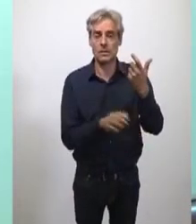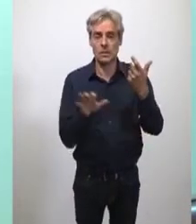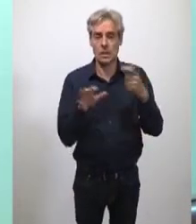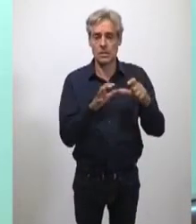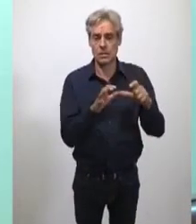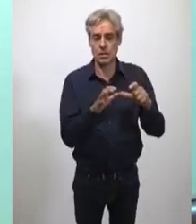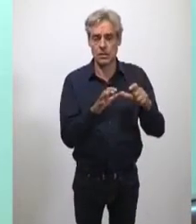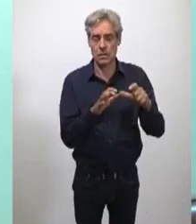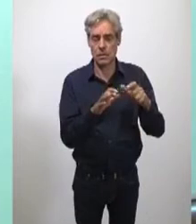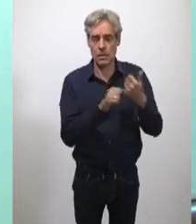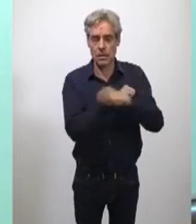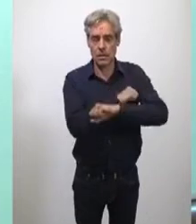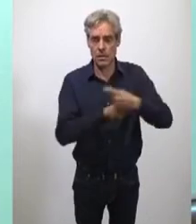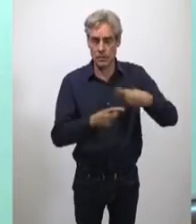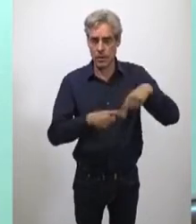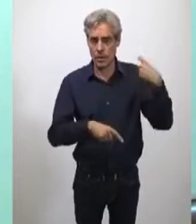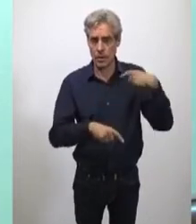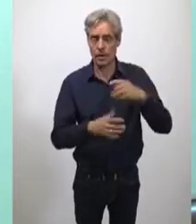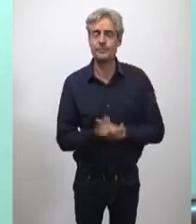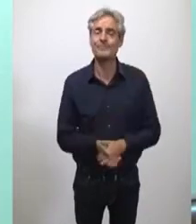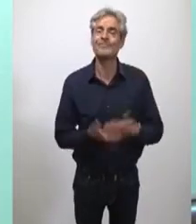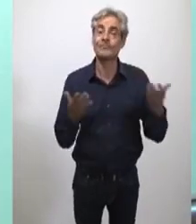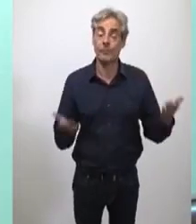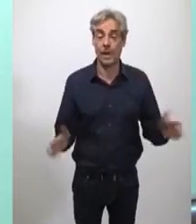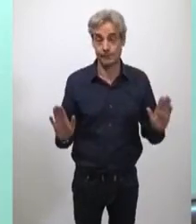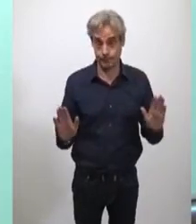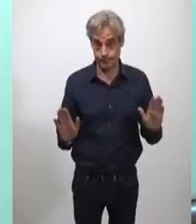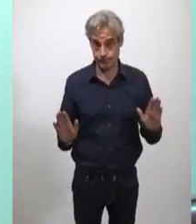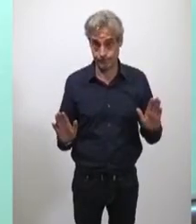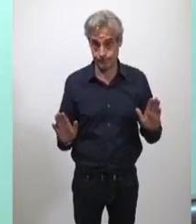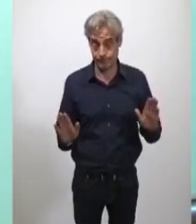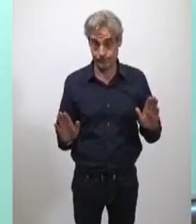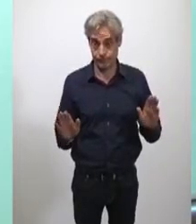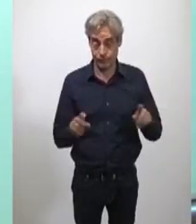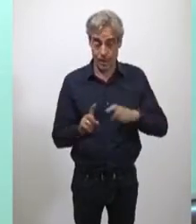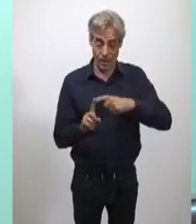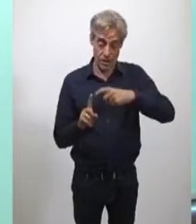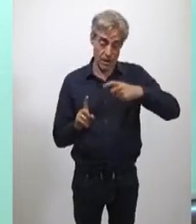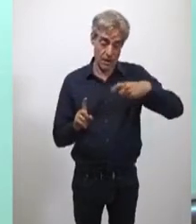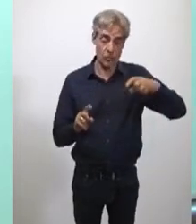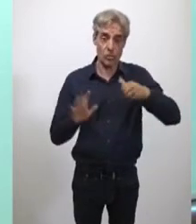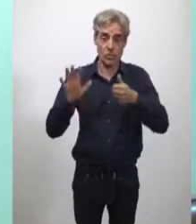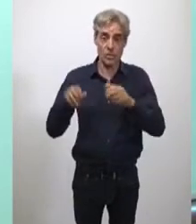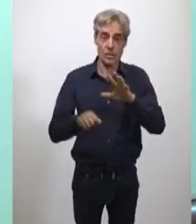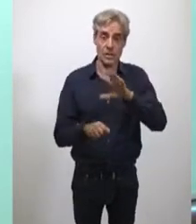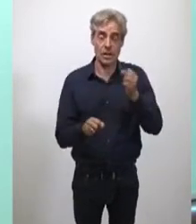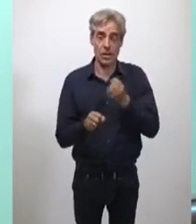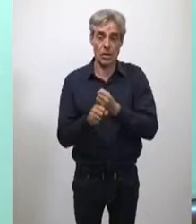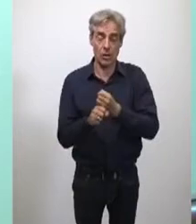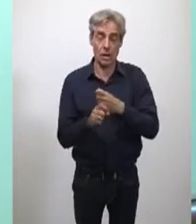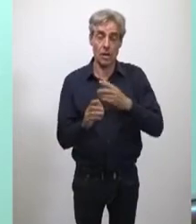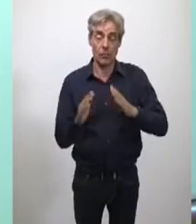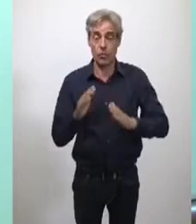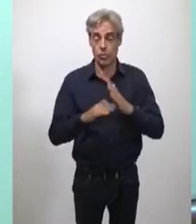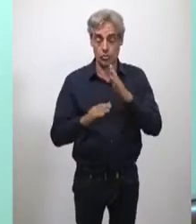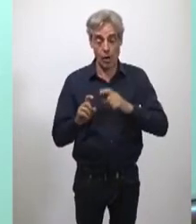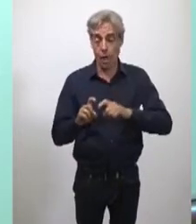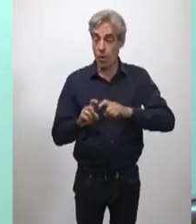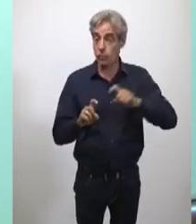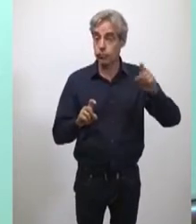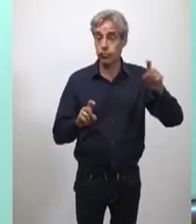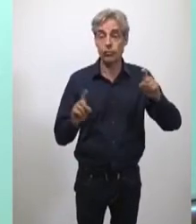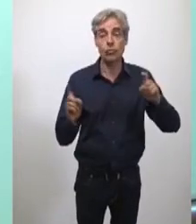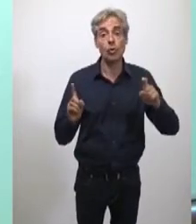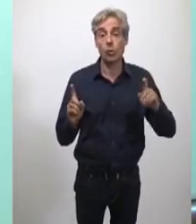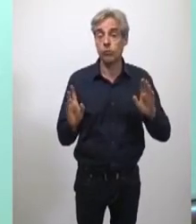semaine dernière. En revanche, la courbe des indicateurs pour les 65 ans et plus ne montre pas la